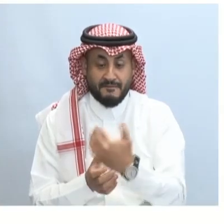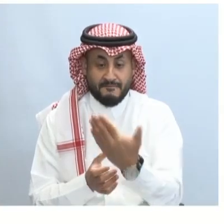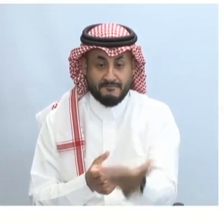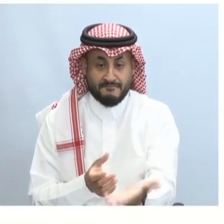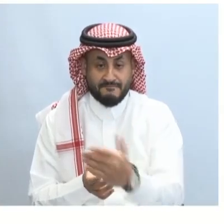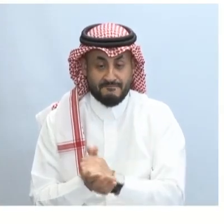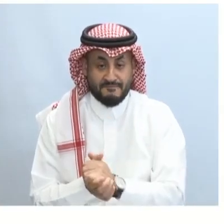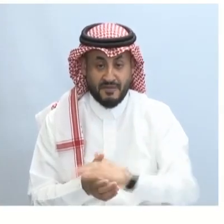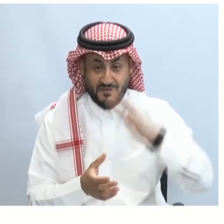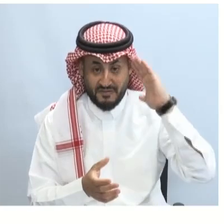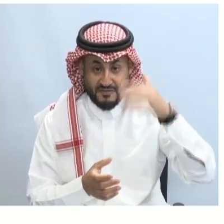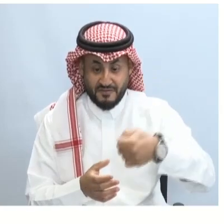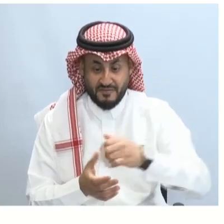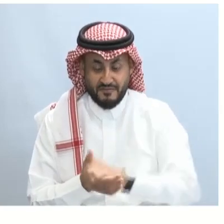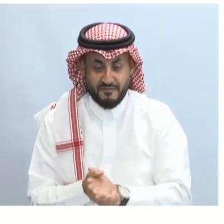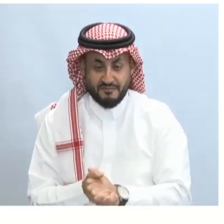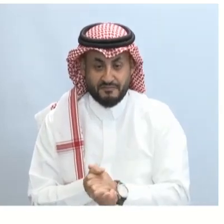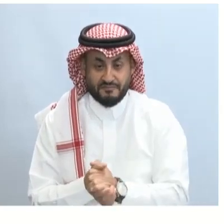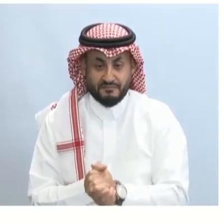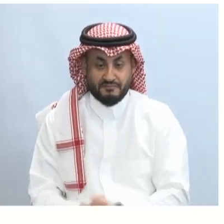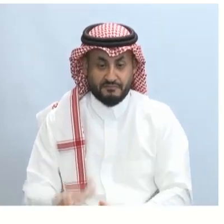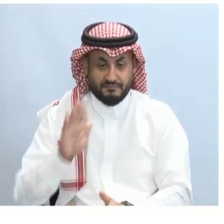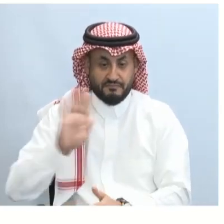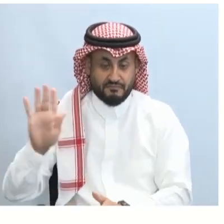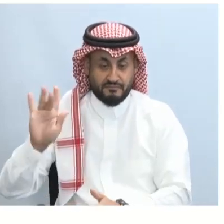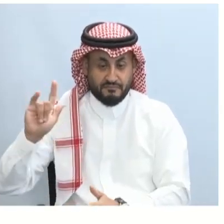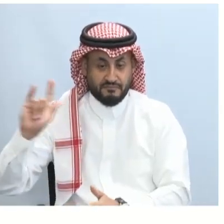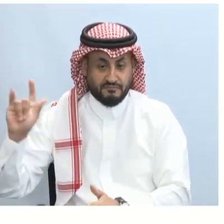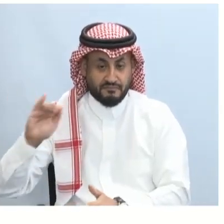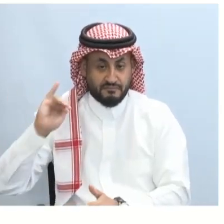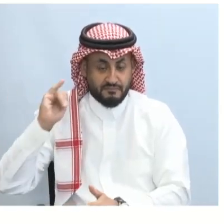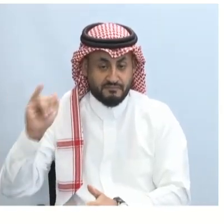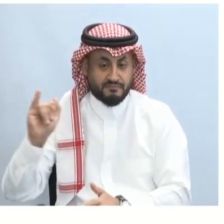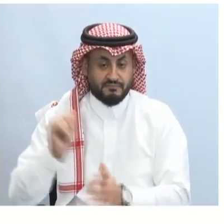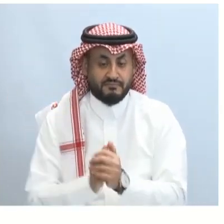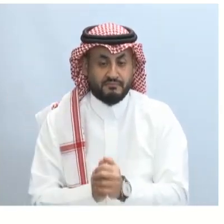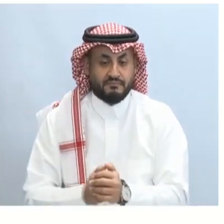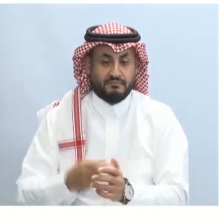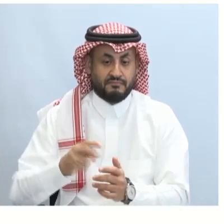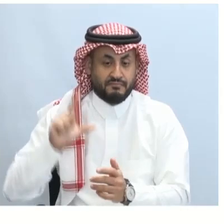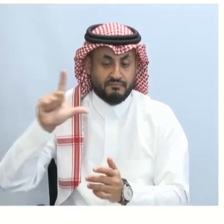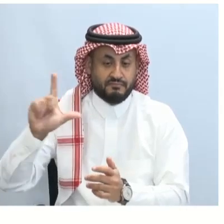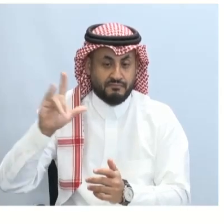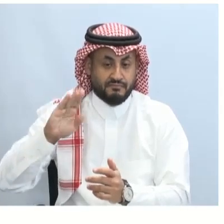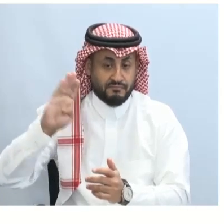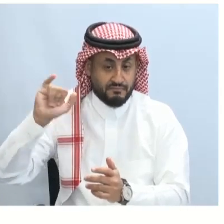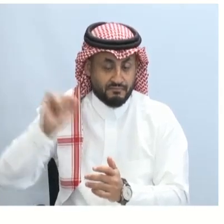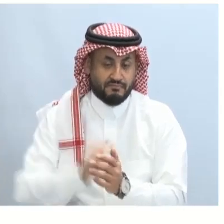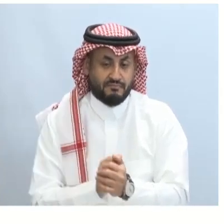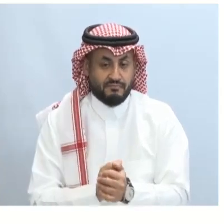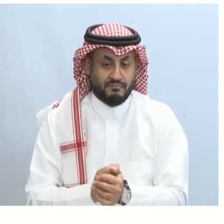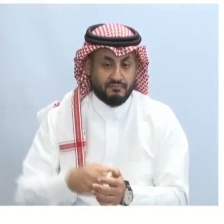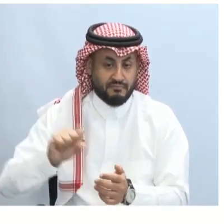هي السلام عليكم ورحمه الله وبركاته السلام عليكم ورحمه الله وبركاته